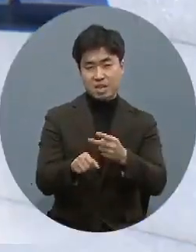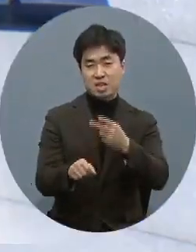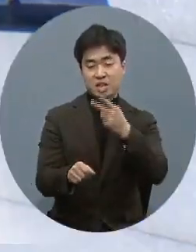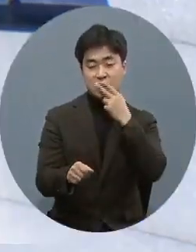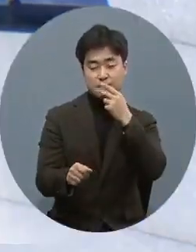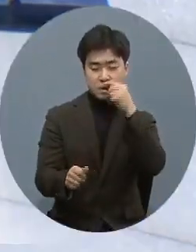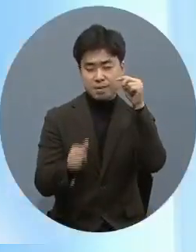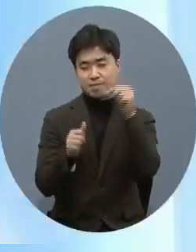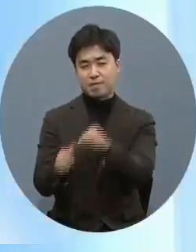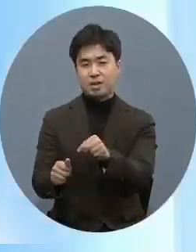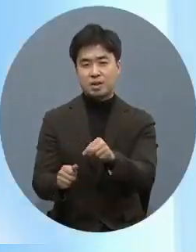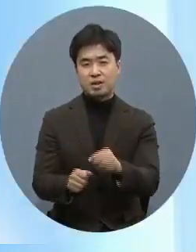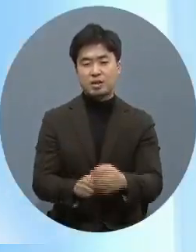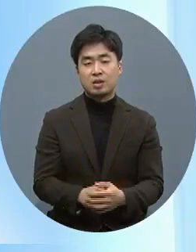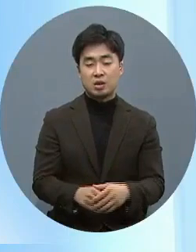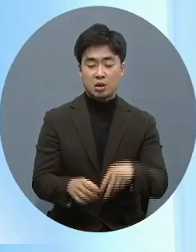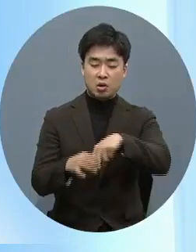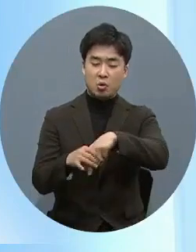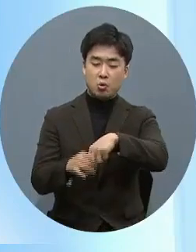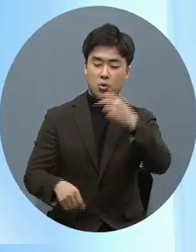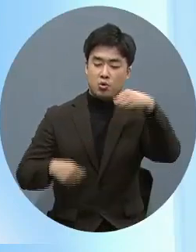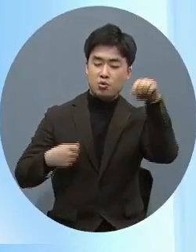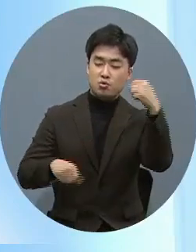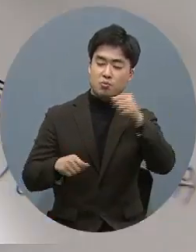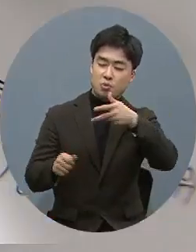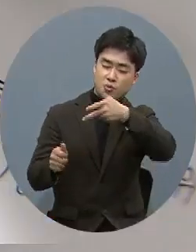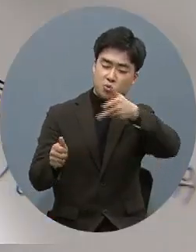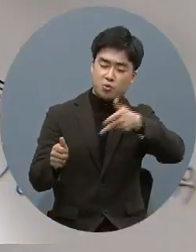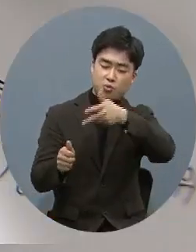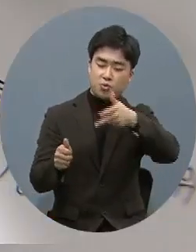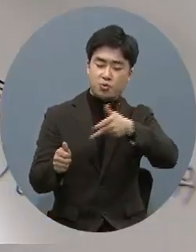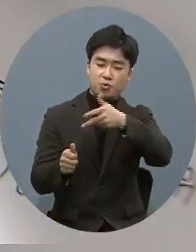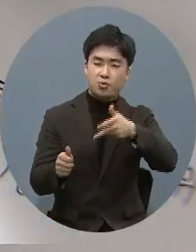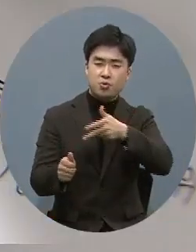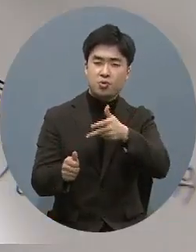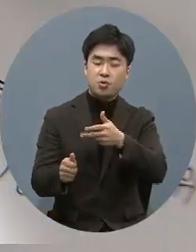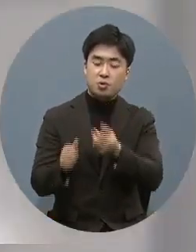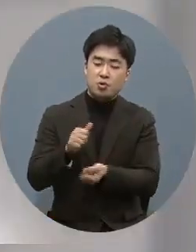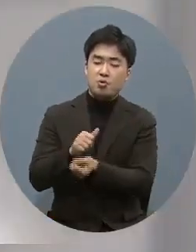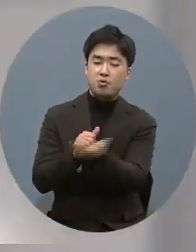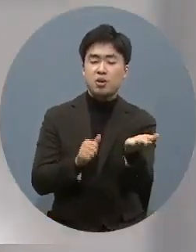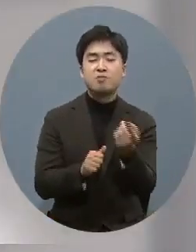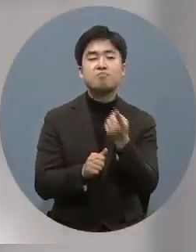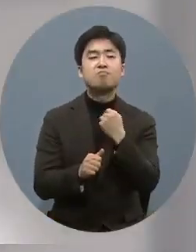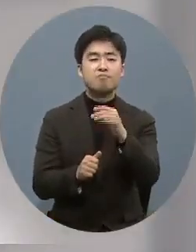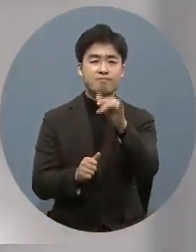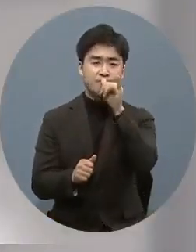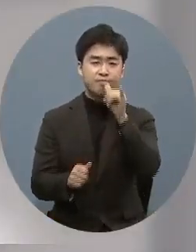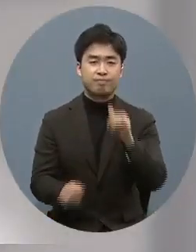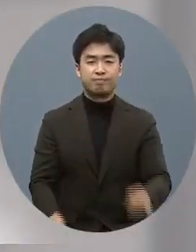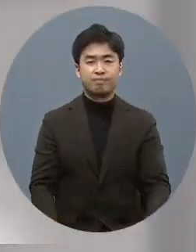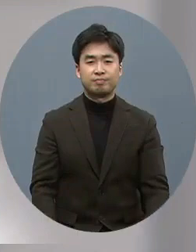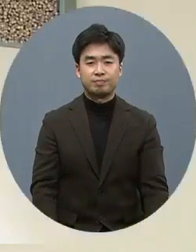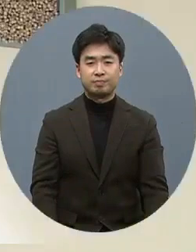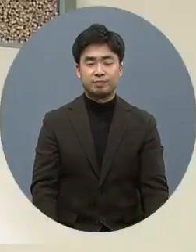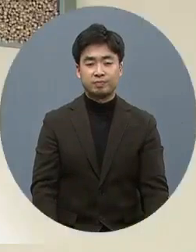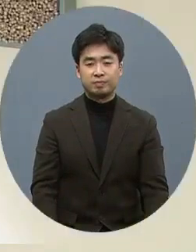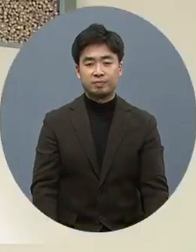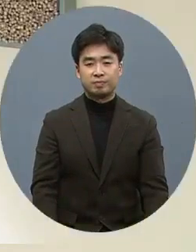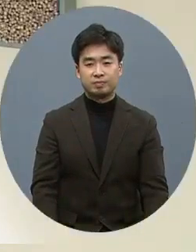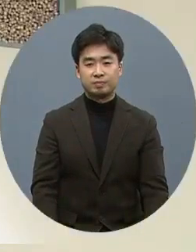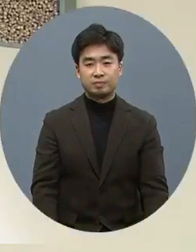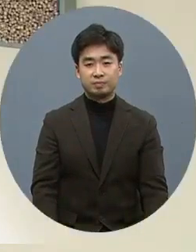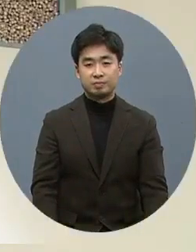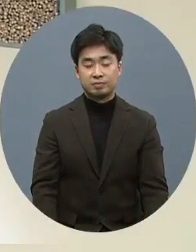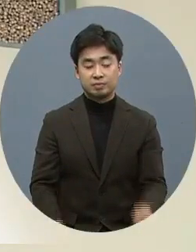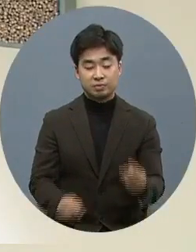피우게 하고 나체로 춤을 추는 모습을 촬영해 동영상을 유포한 혐의도 추가로 확인됐습니다